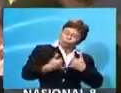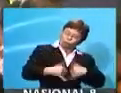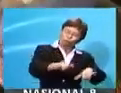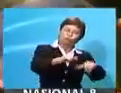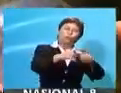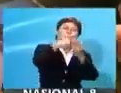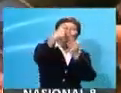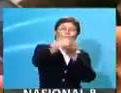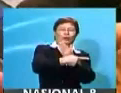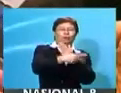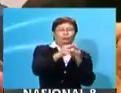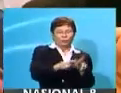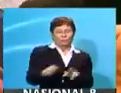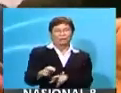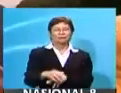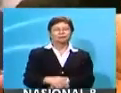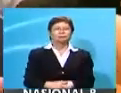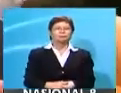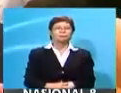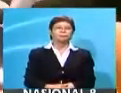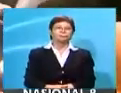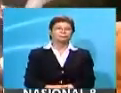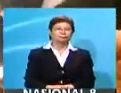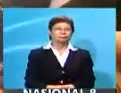program yang telah dirancang sebelum